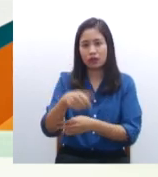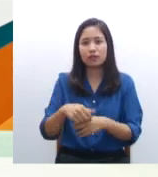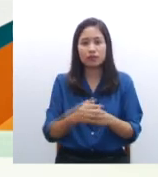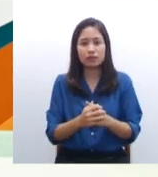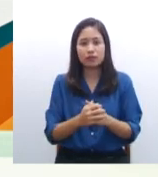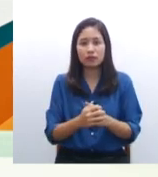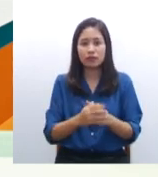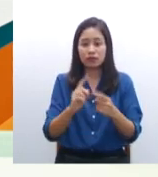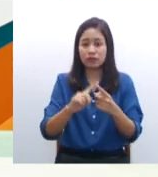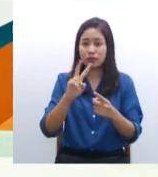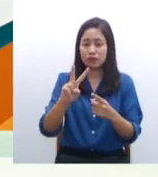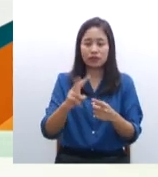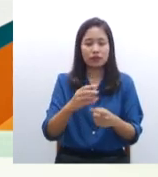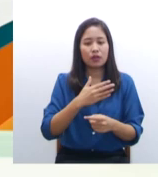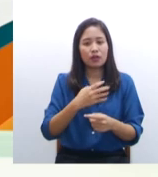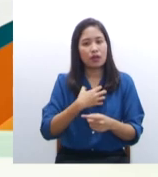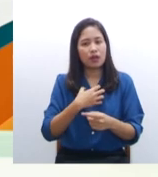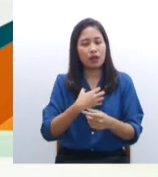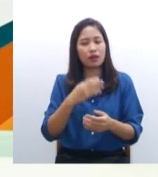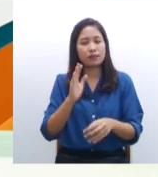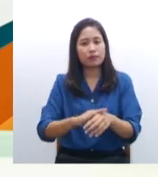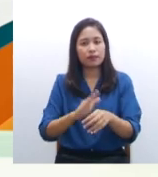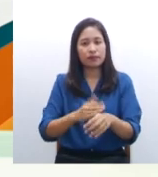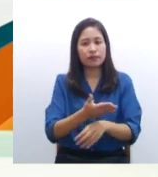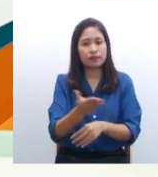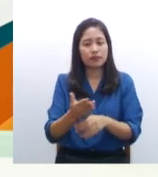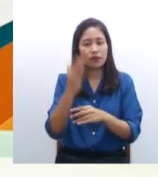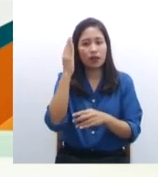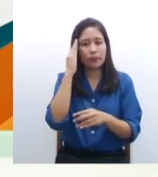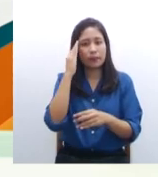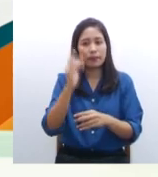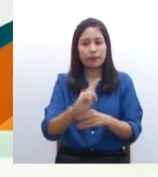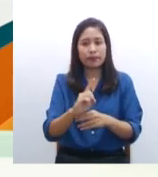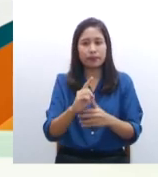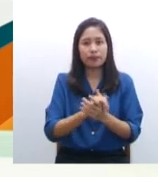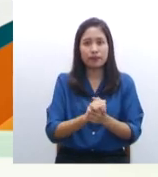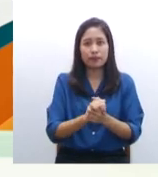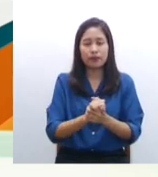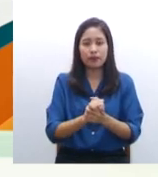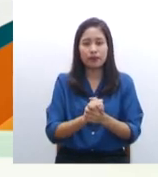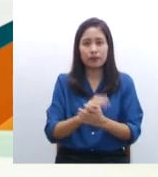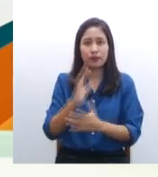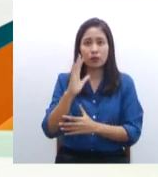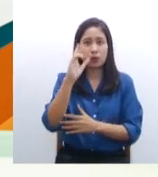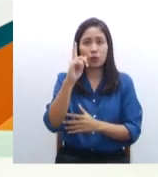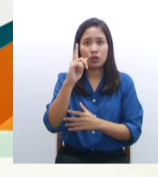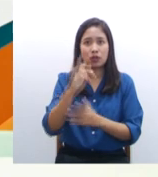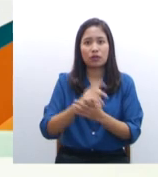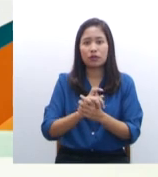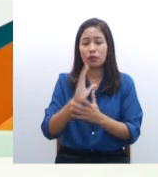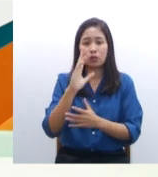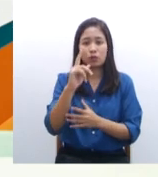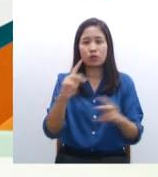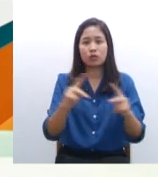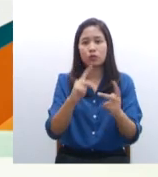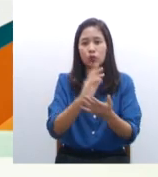ที่2ที่จะนำเรียนผู้ชมรายการพุทธเช้าข่าวสวทได้รับทราบครับด้วยท่านรัฐมนตรีช่วยว่าการกระทรวงศึกษาธิ